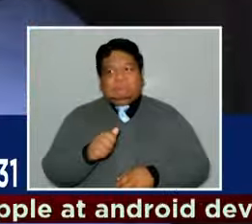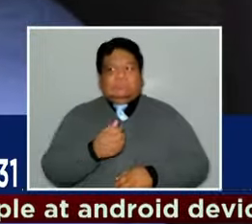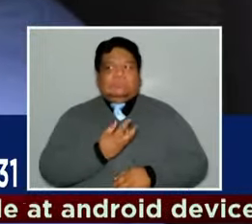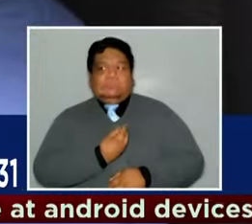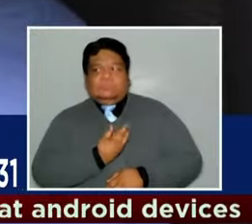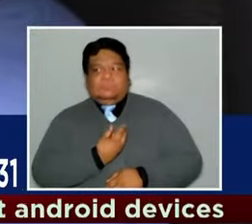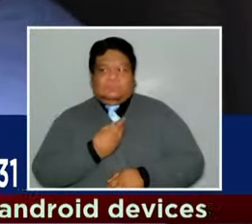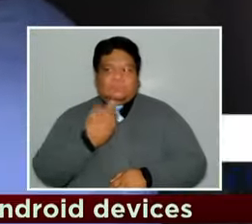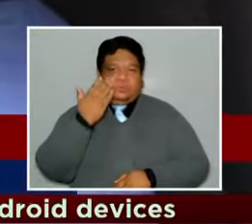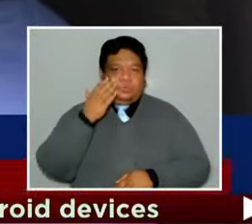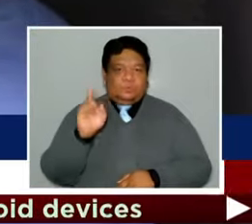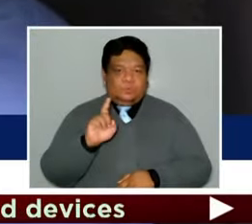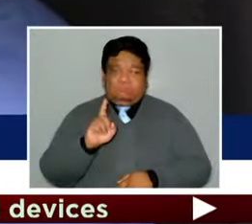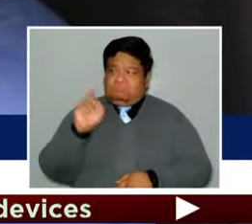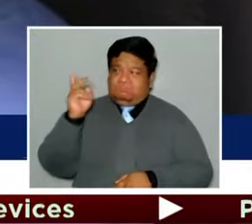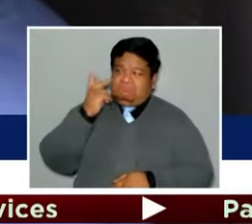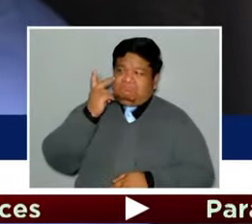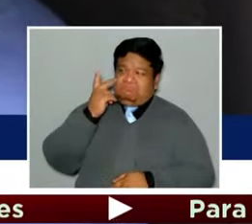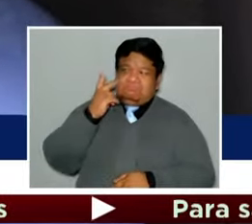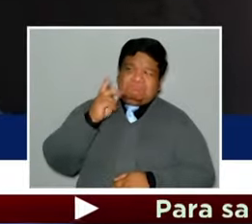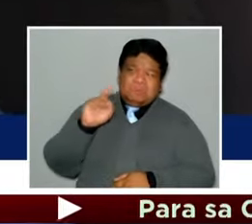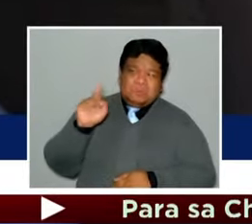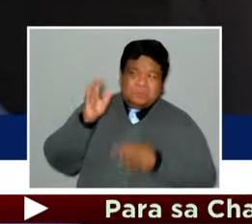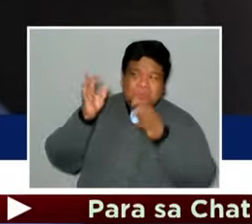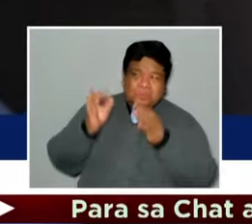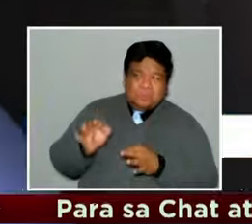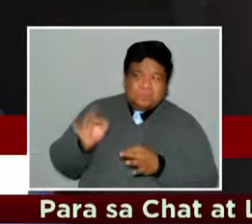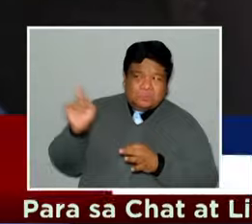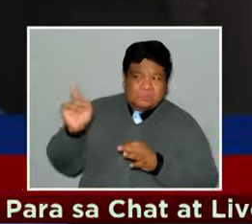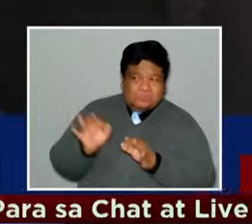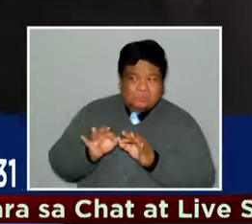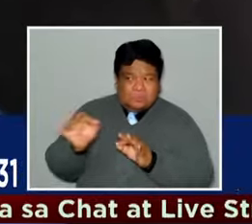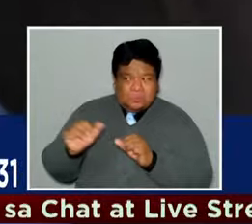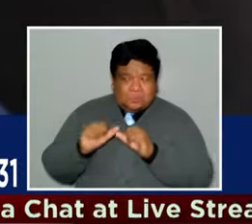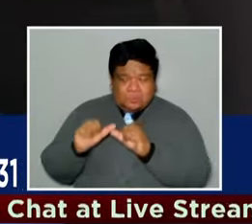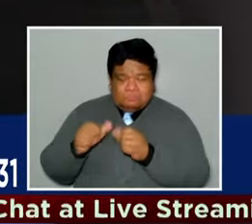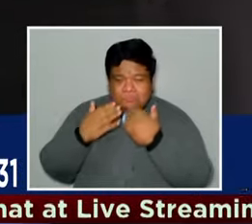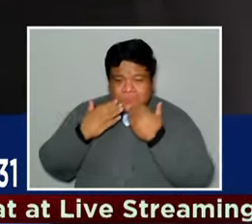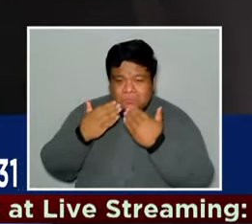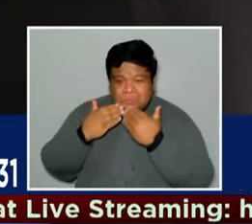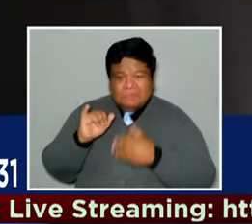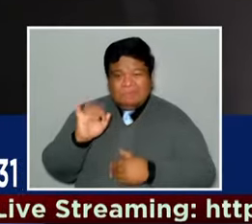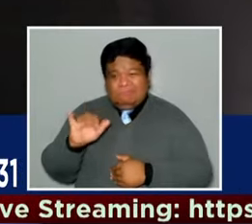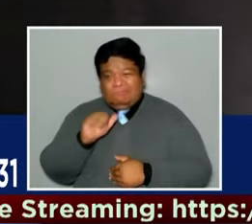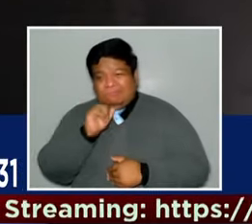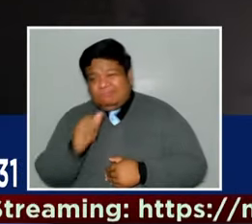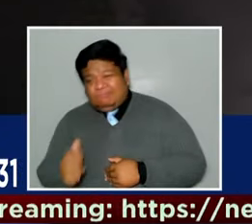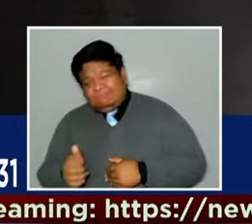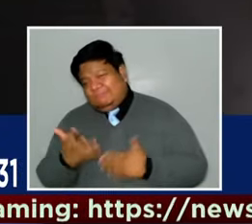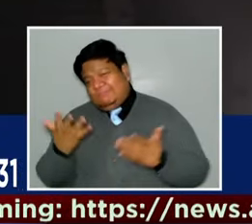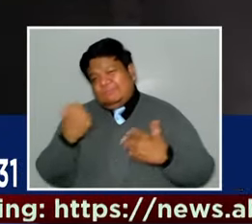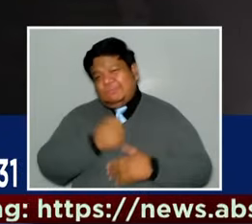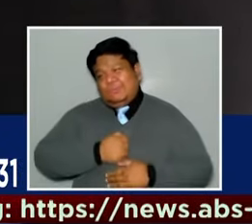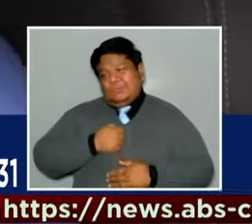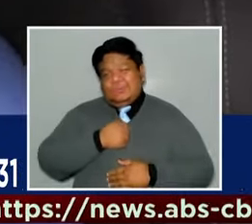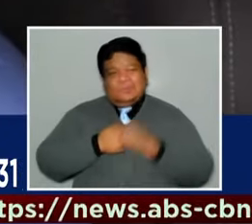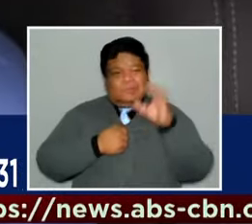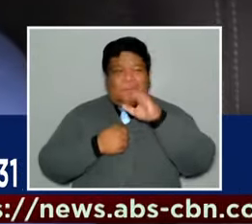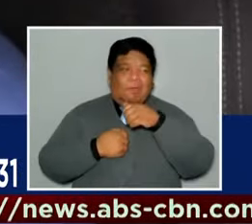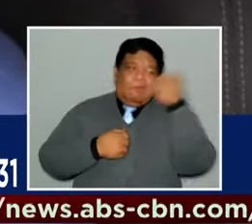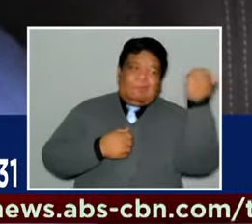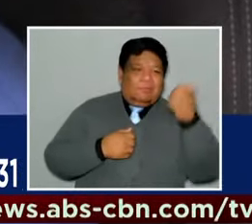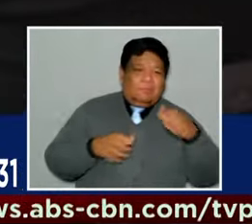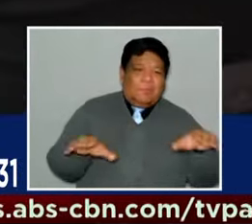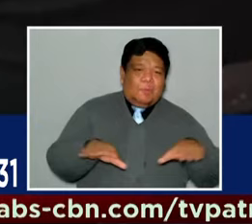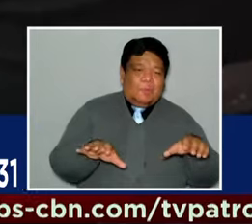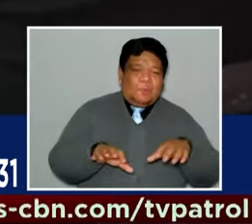nila. Kung ma-extend pa, pasalamat kami. Kung hindi na, wala na. Hanap na ng ibang hanap buhay nito.